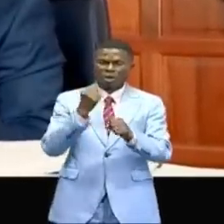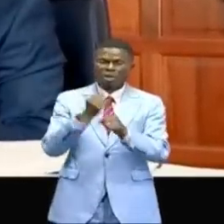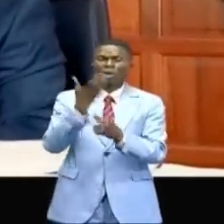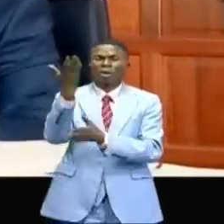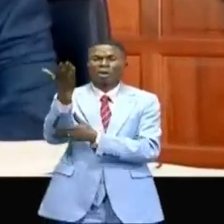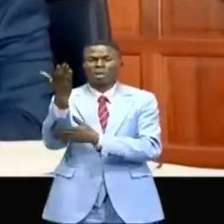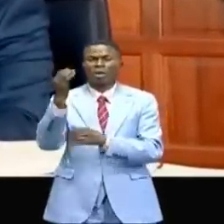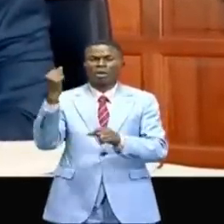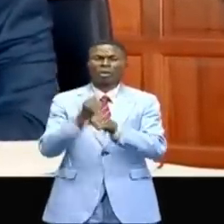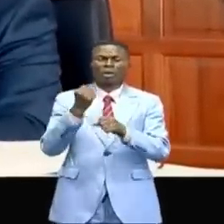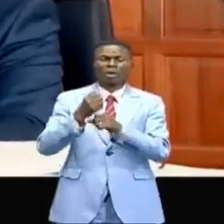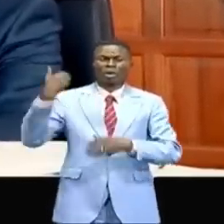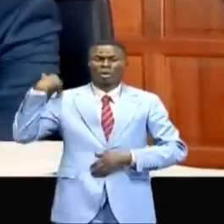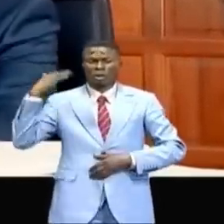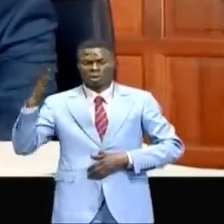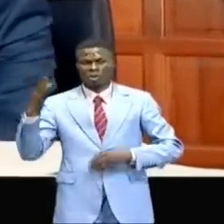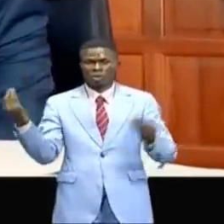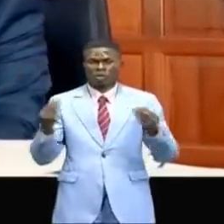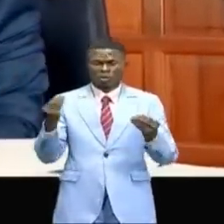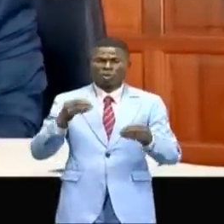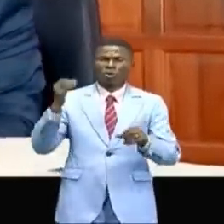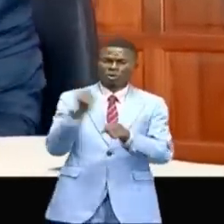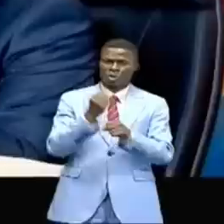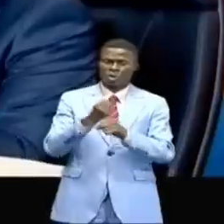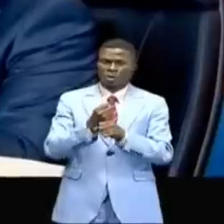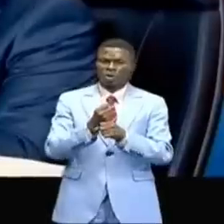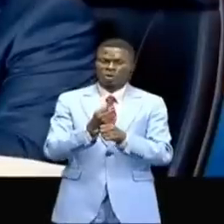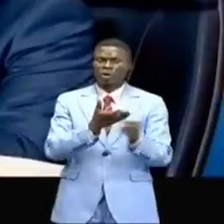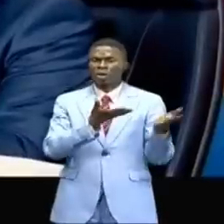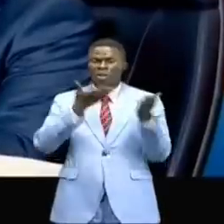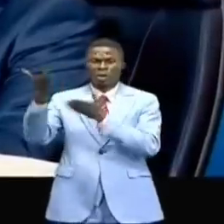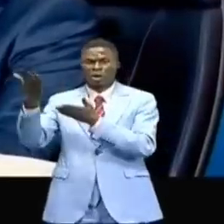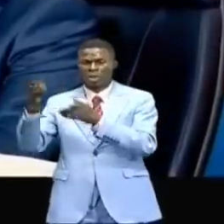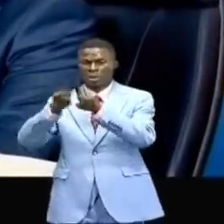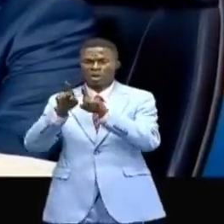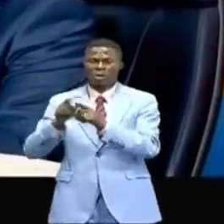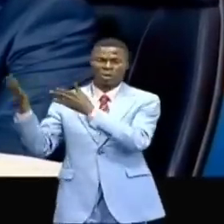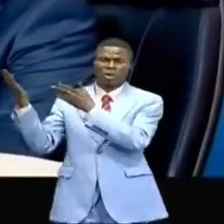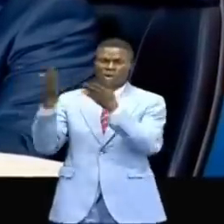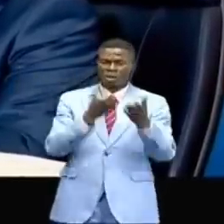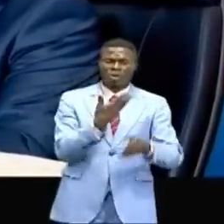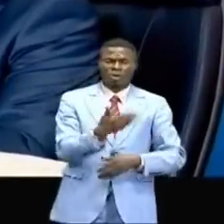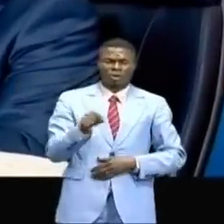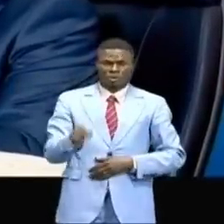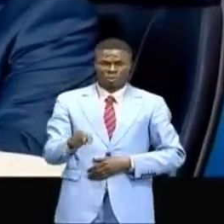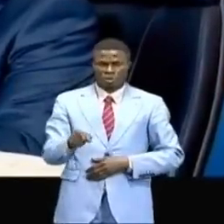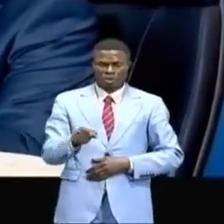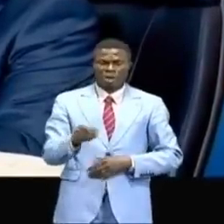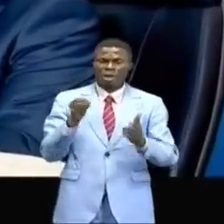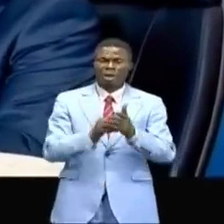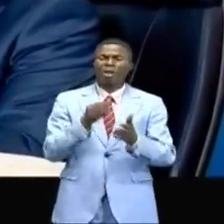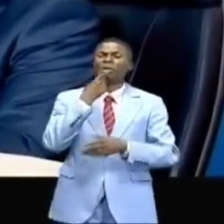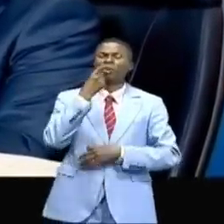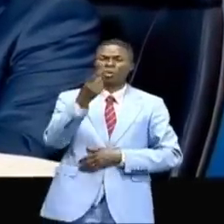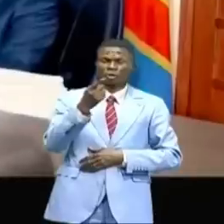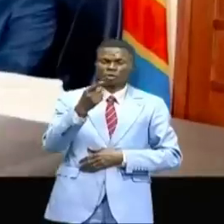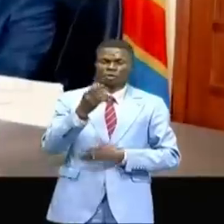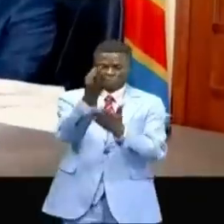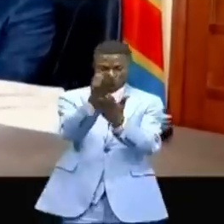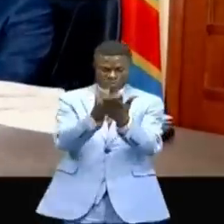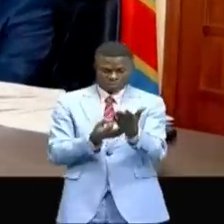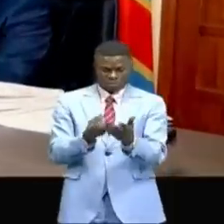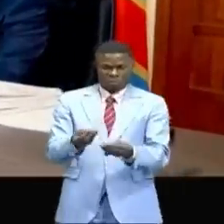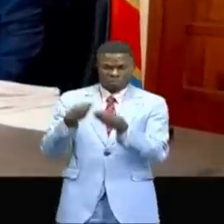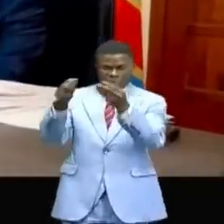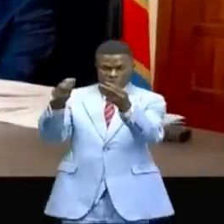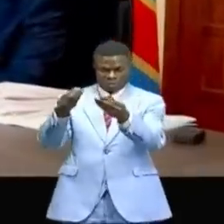par les services de l'État à l'occasion des opérations d'importation et d'exportation de biens. Il a soutenu que cette liste a été passée au